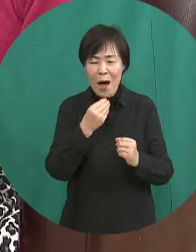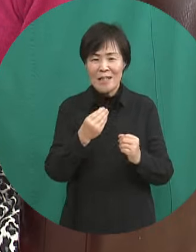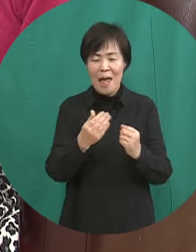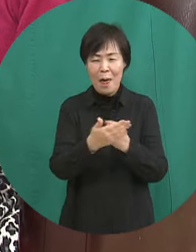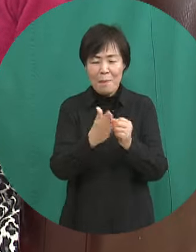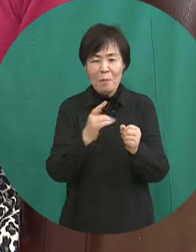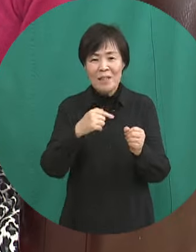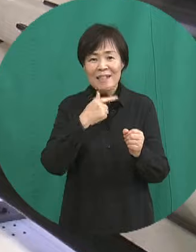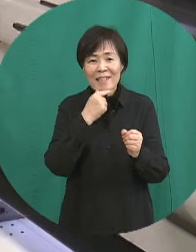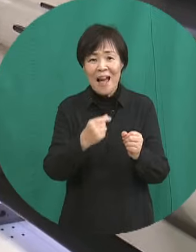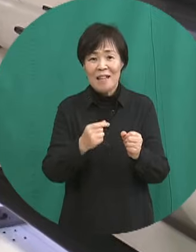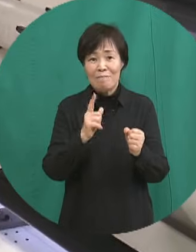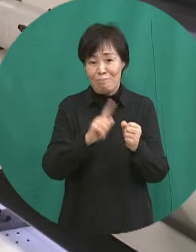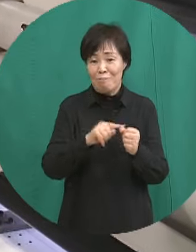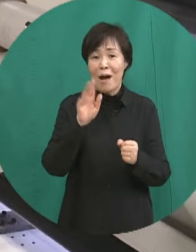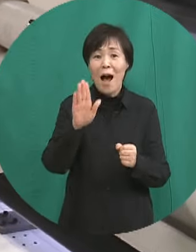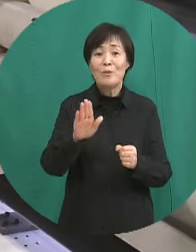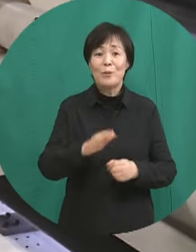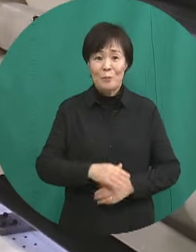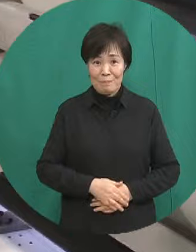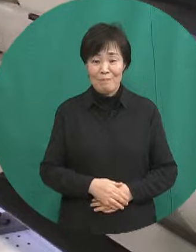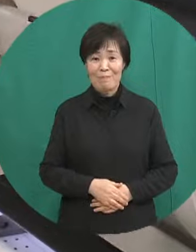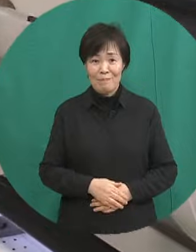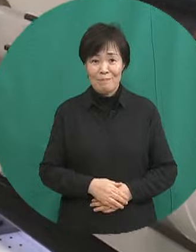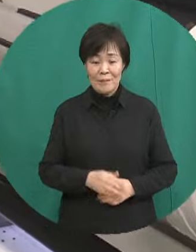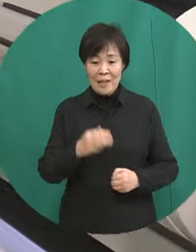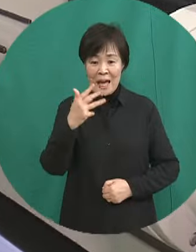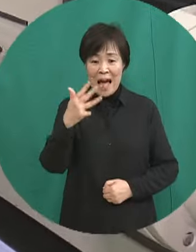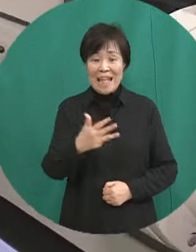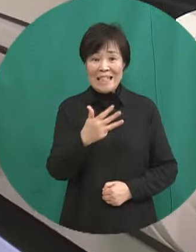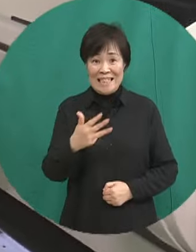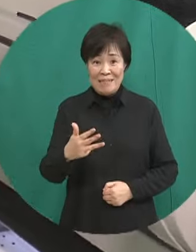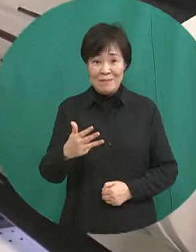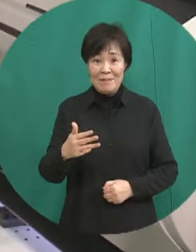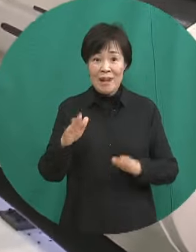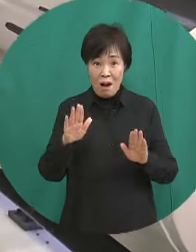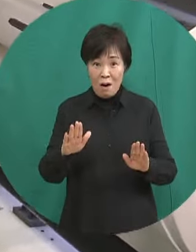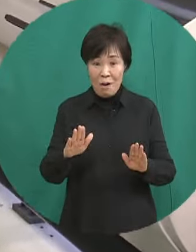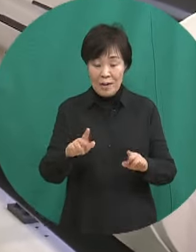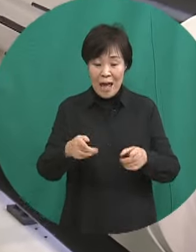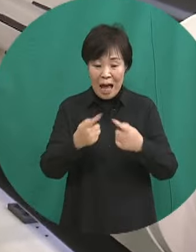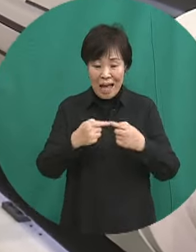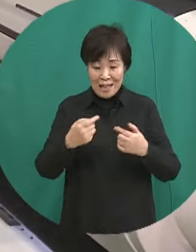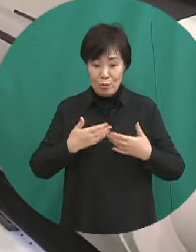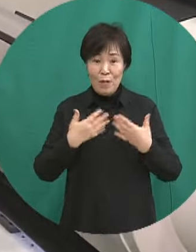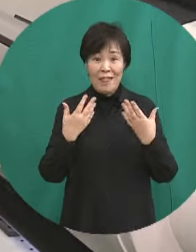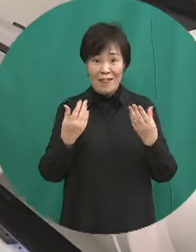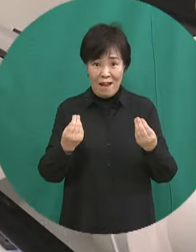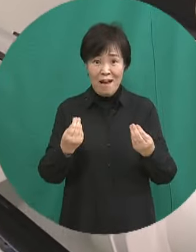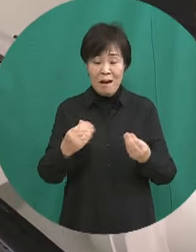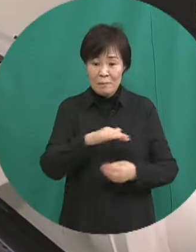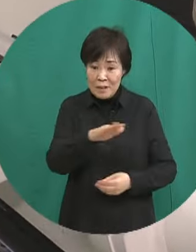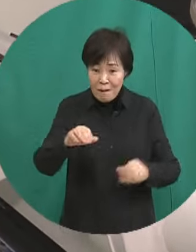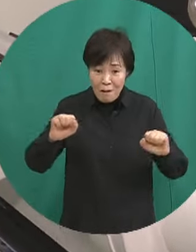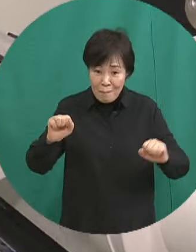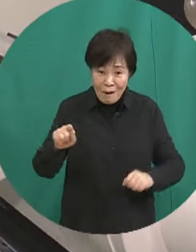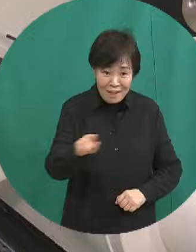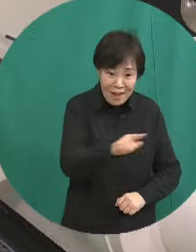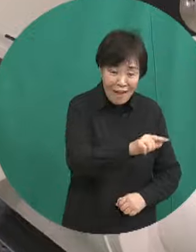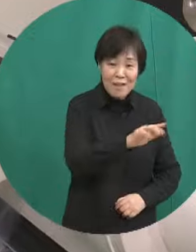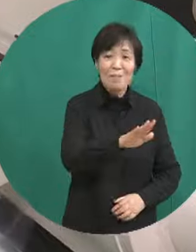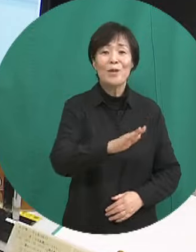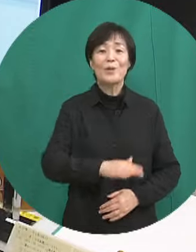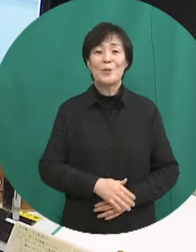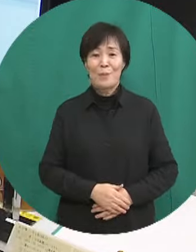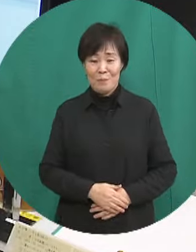幸せを守っていきたいということでやっておりますので、8名入社してくれていますけれども、みんなそれぞれ頑張ってくれてお